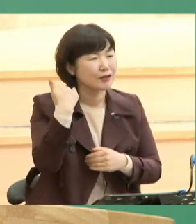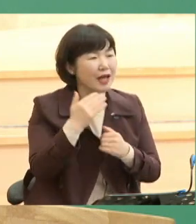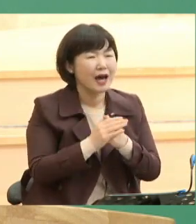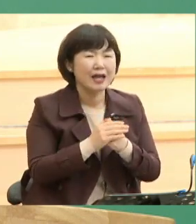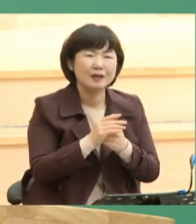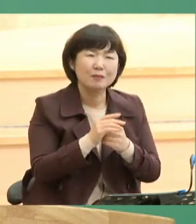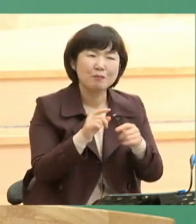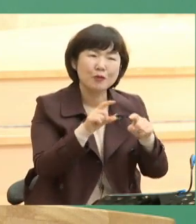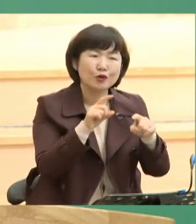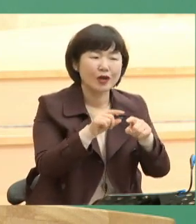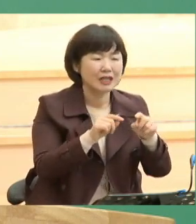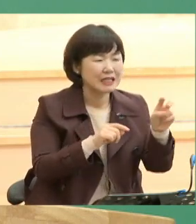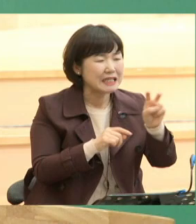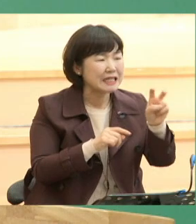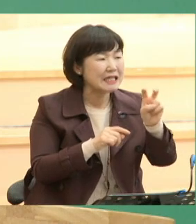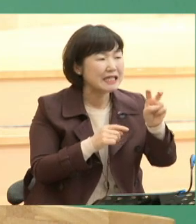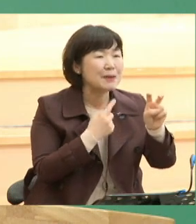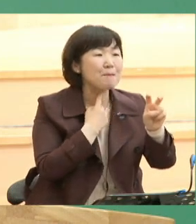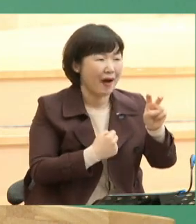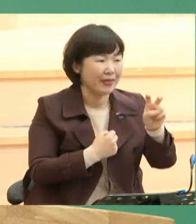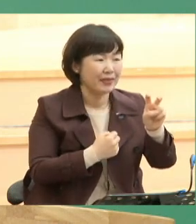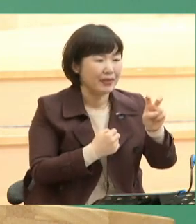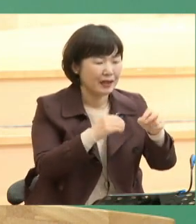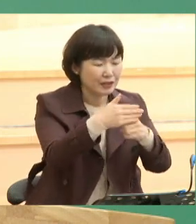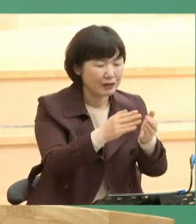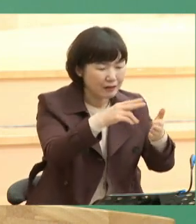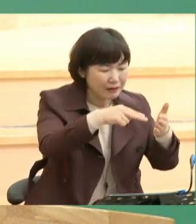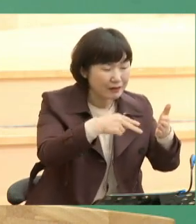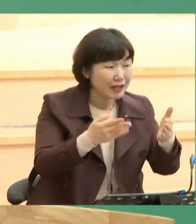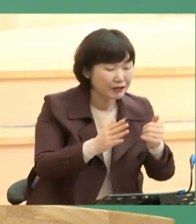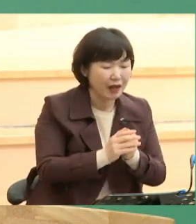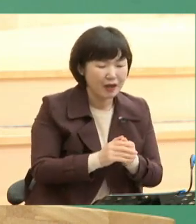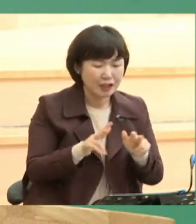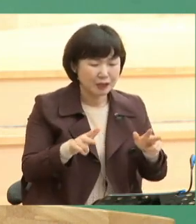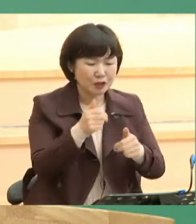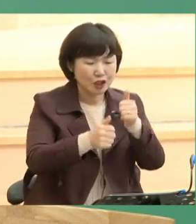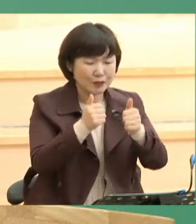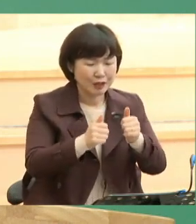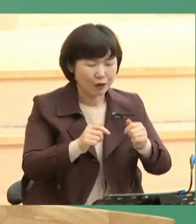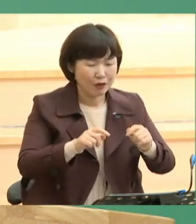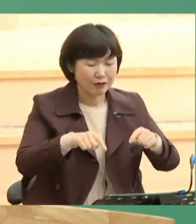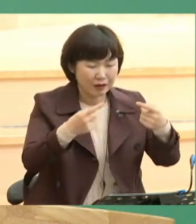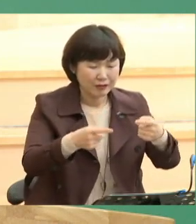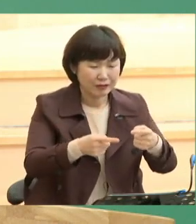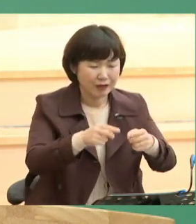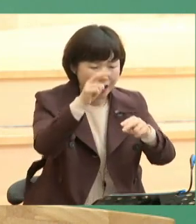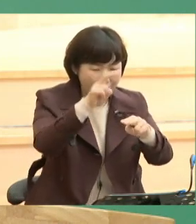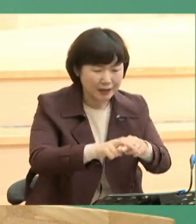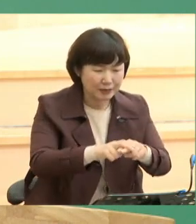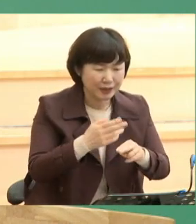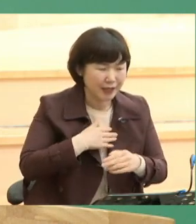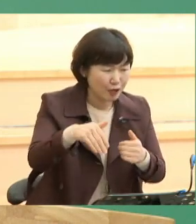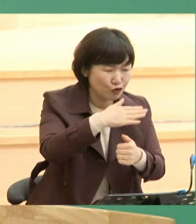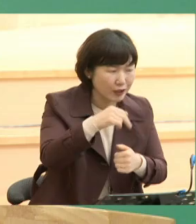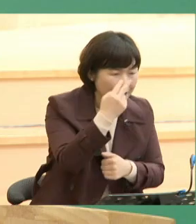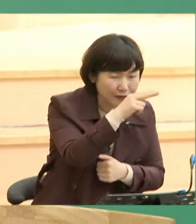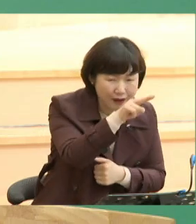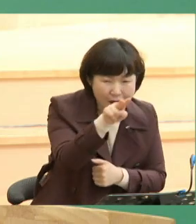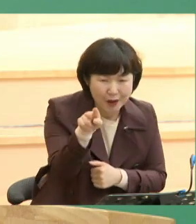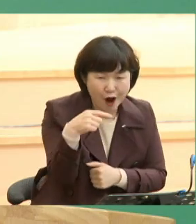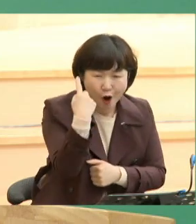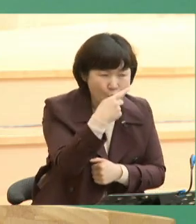쉽독 왜 쓸까 말까 헌데 제가 쉬움 장의 따 앉았는데 말이야 내 주변 사람들 딱 보니까 관상을 보면 딱 알 잖아요